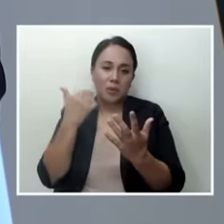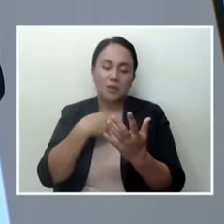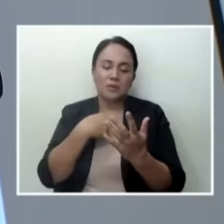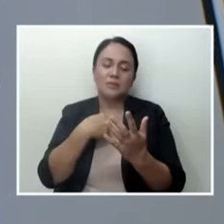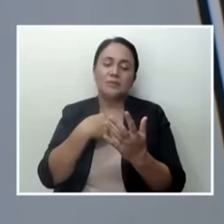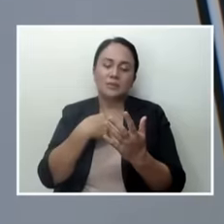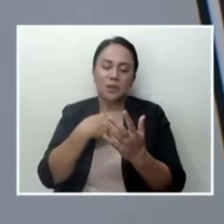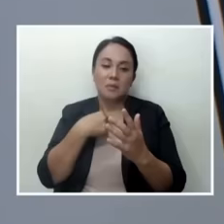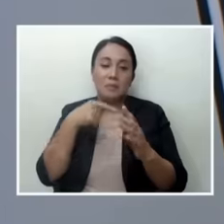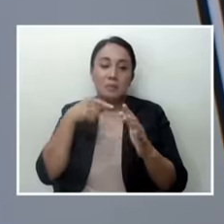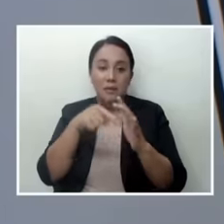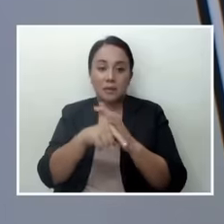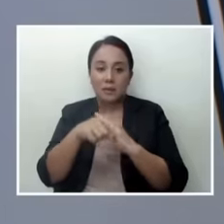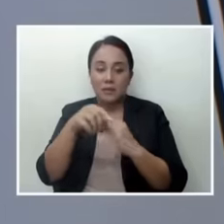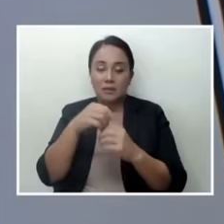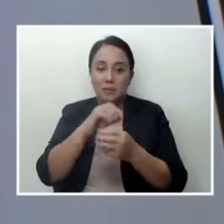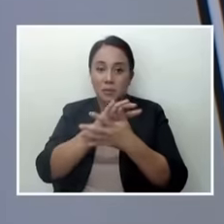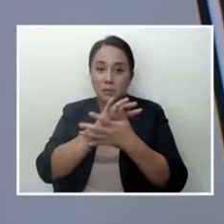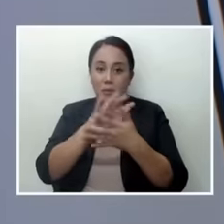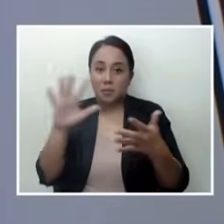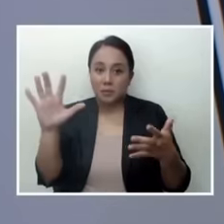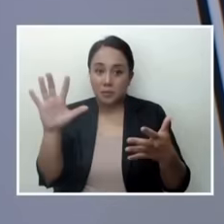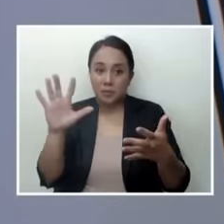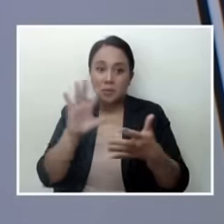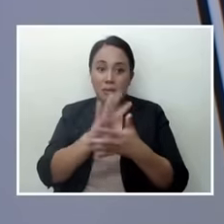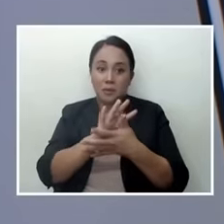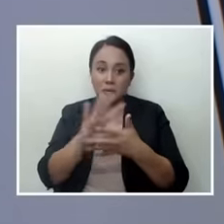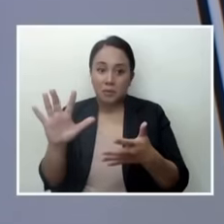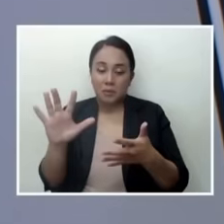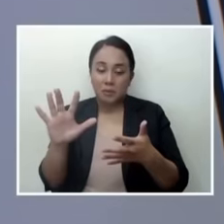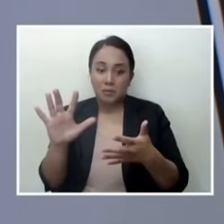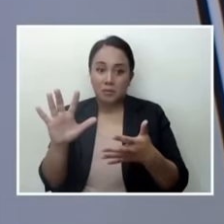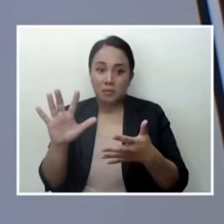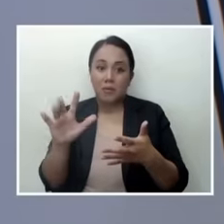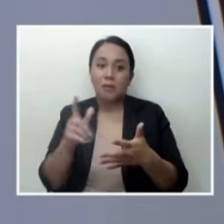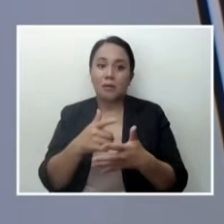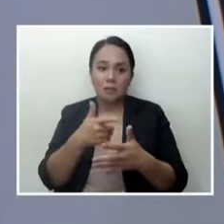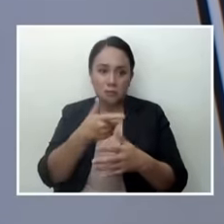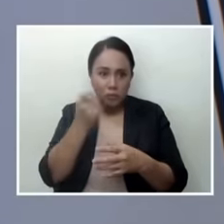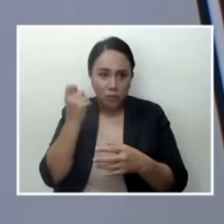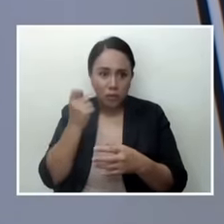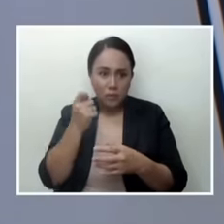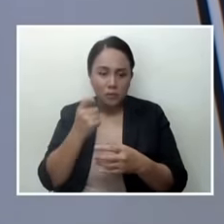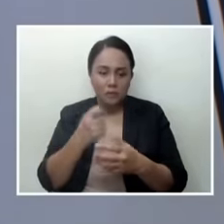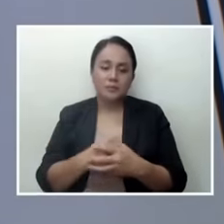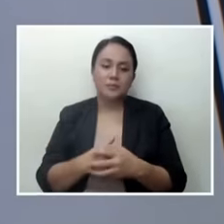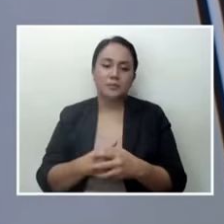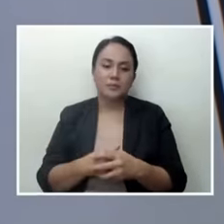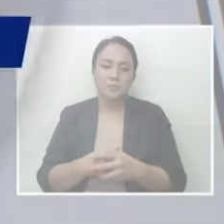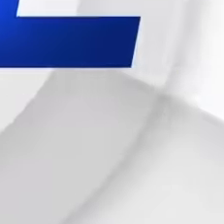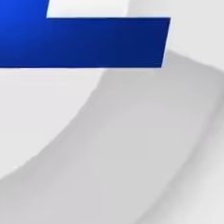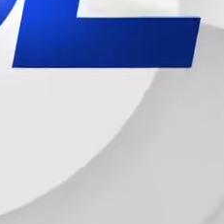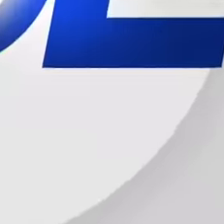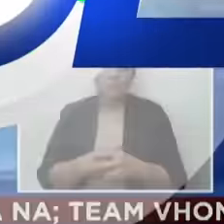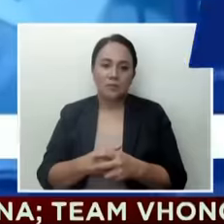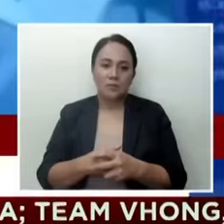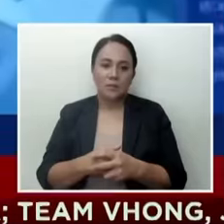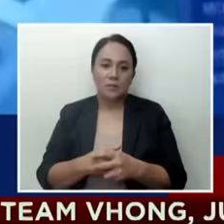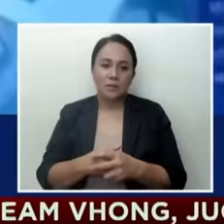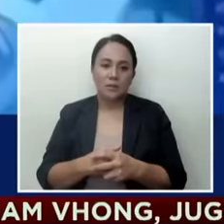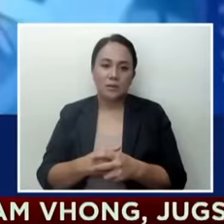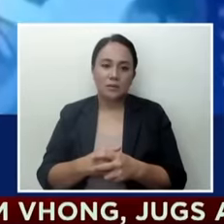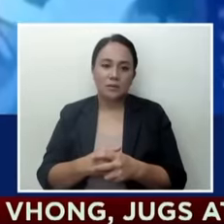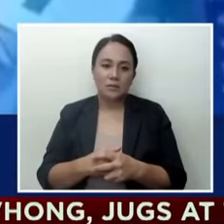booth habang umeere at naka-livestream pa. Nagpapatrol, Mike Navalio.